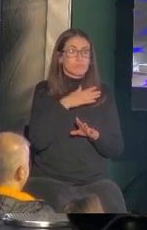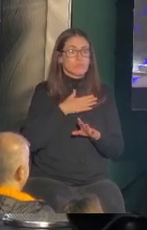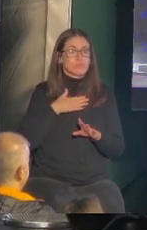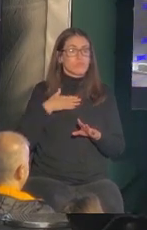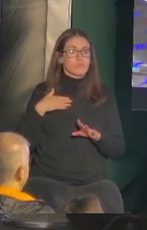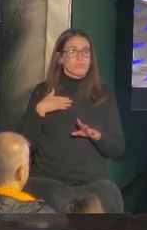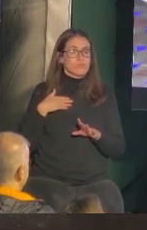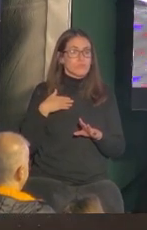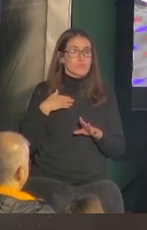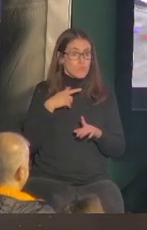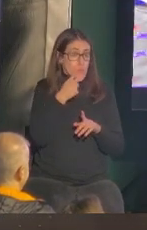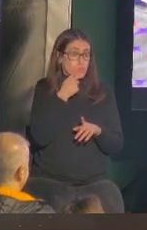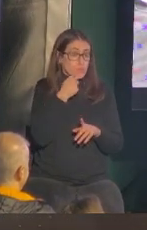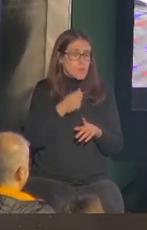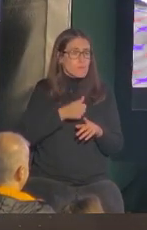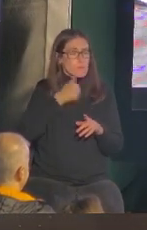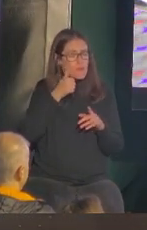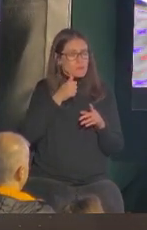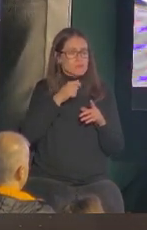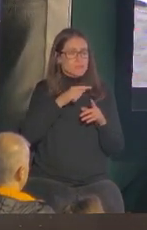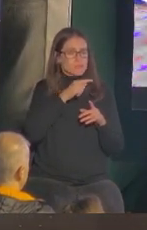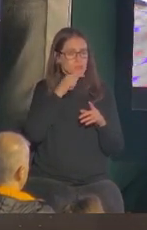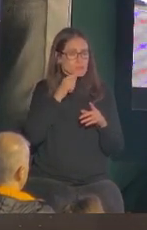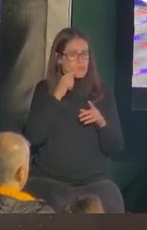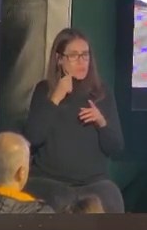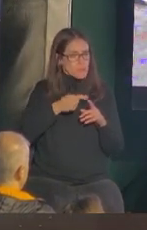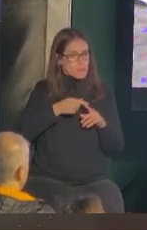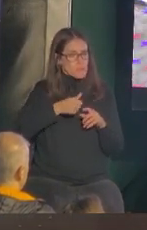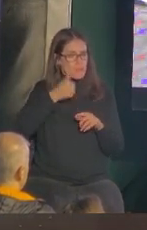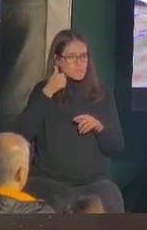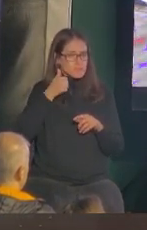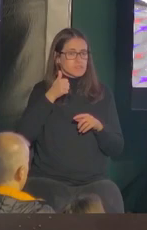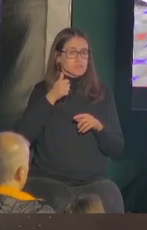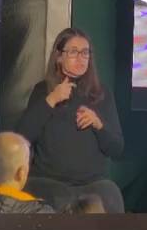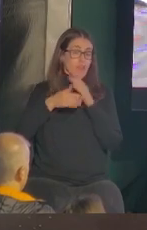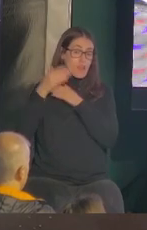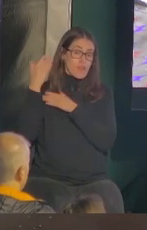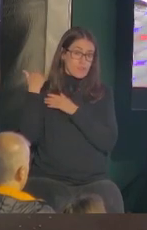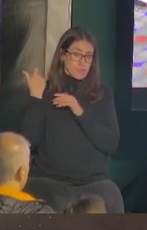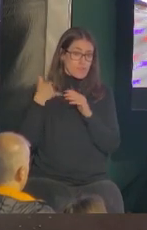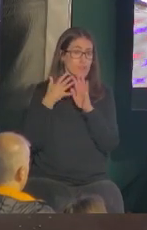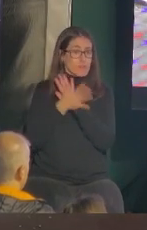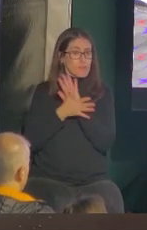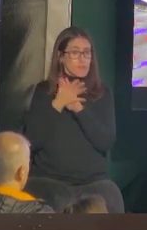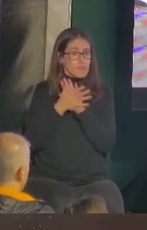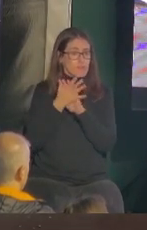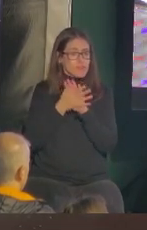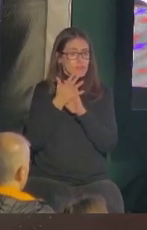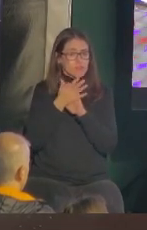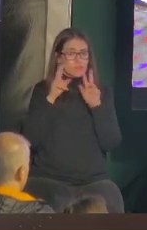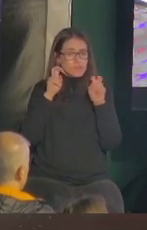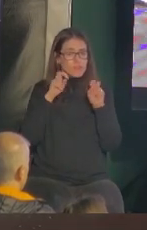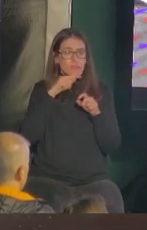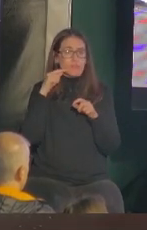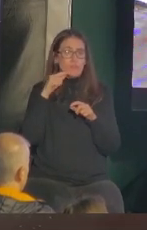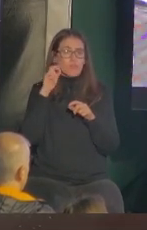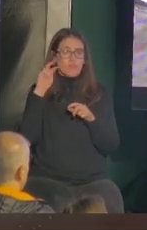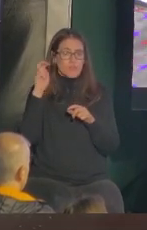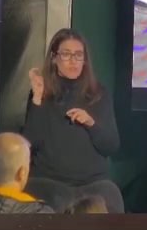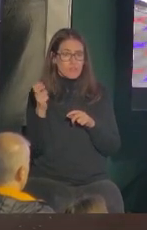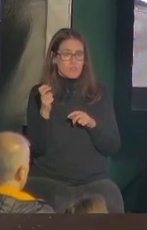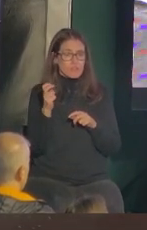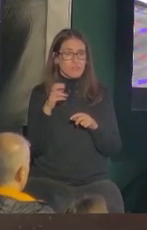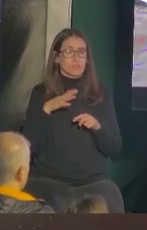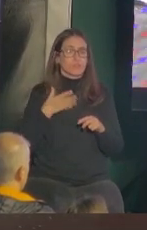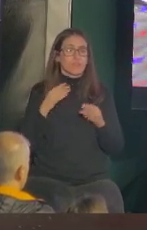encara fos menys dolça, crec que abans ja us hem parlat dels altres tipus d'edulcorants, podríem utilitzar un